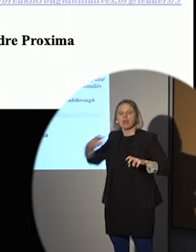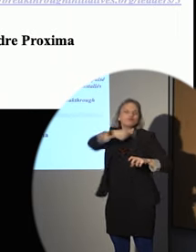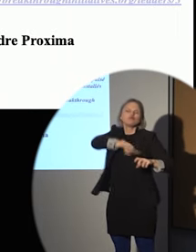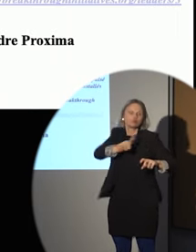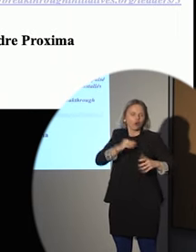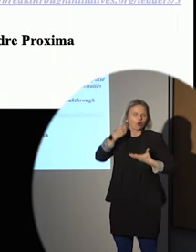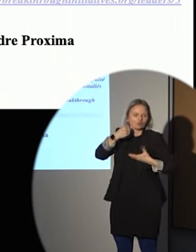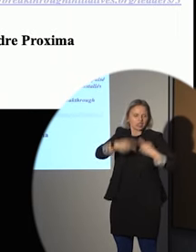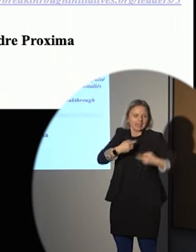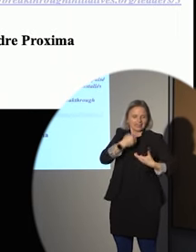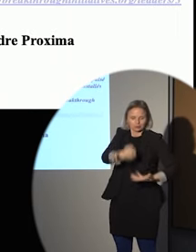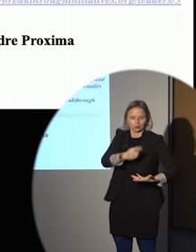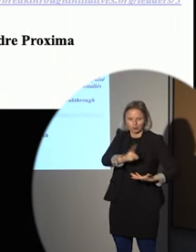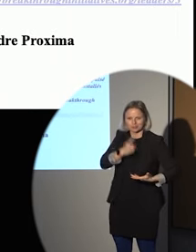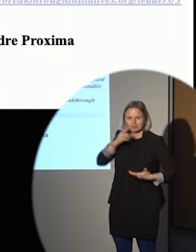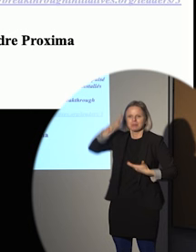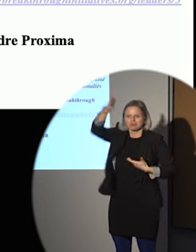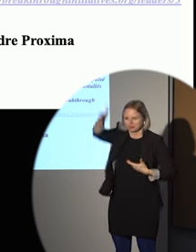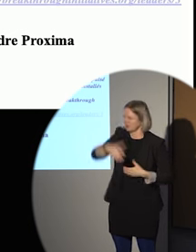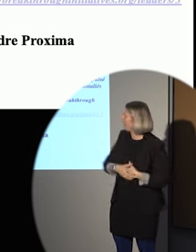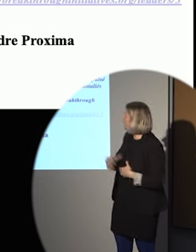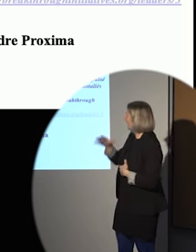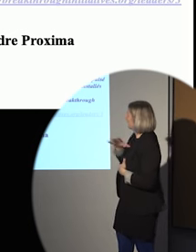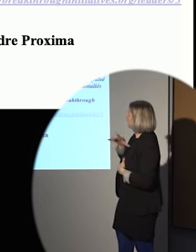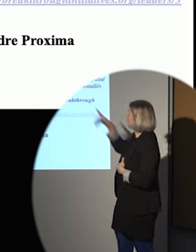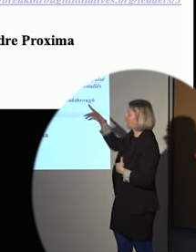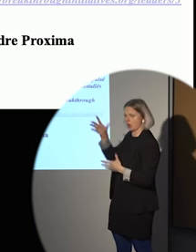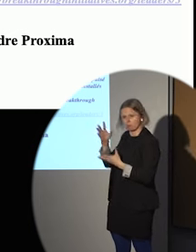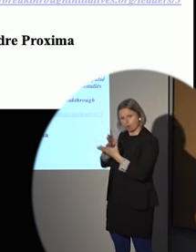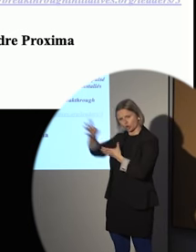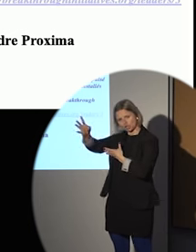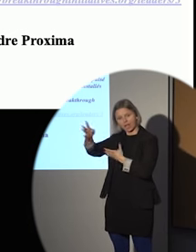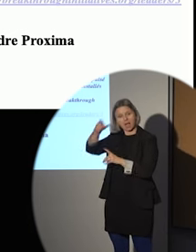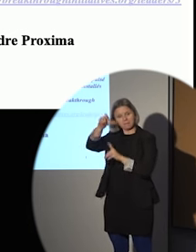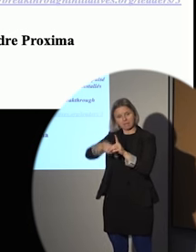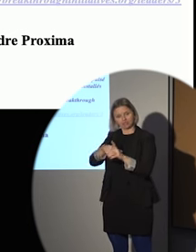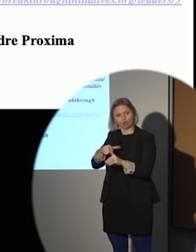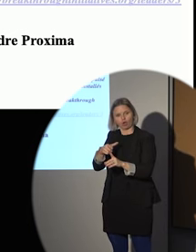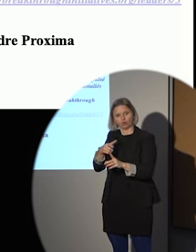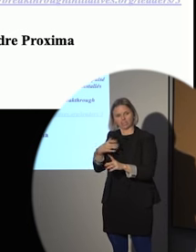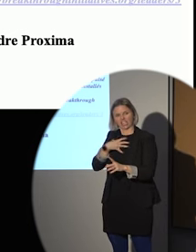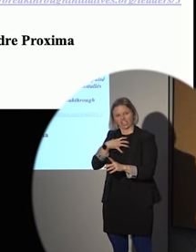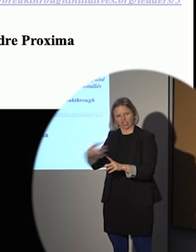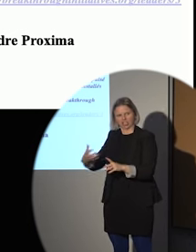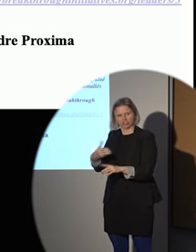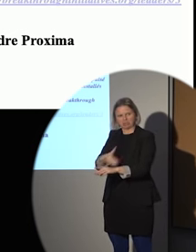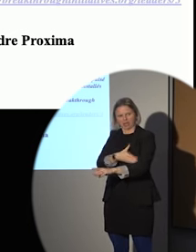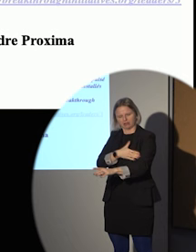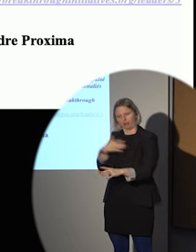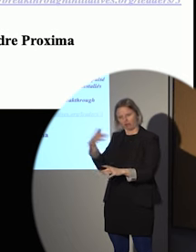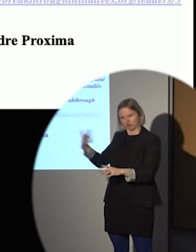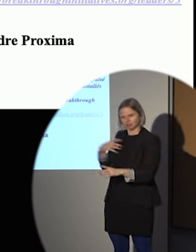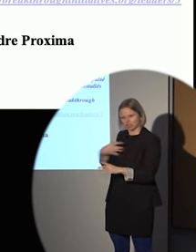En fait, c'est un projet de breakthrough, qui est aussi un projet de milliardaire, mais je dirais pour une fois un bon projet de milliardaire.